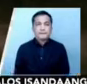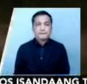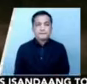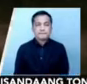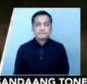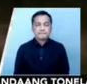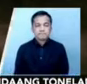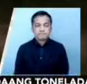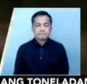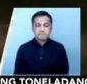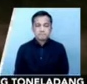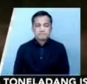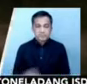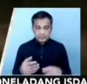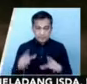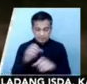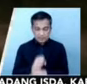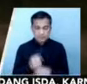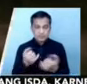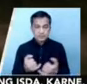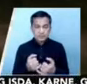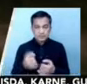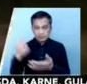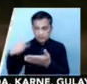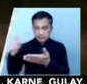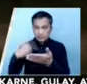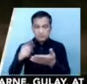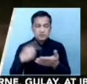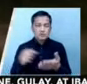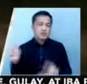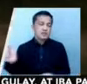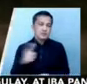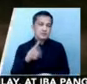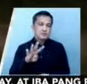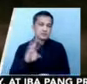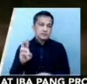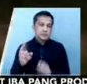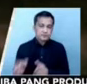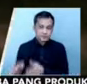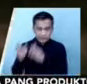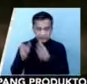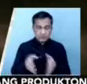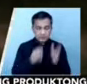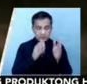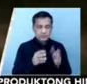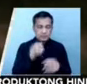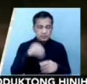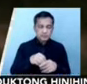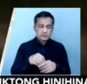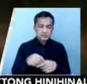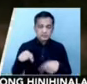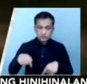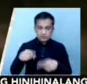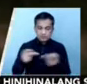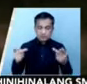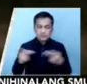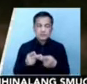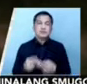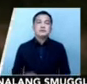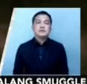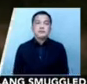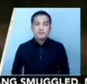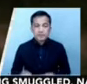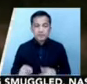natapos na ngayong araw ang paghahalughog sa lahat ng 46 building sa loob ng compound na ito Pero mananatili pa ring naka-lockdown